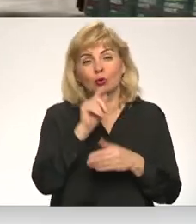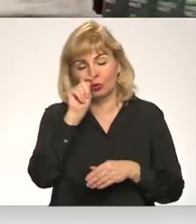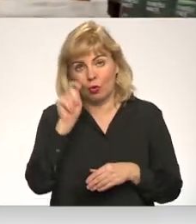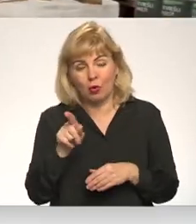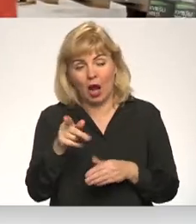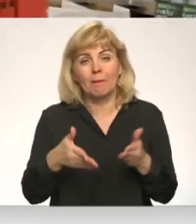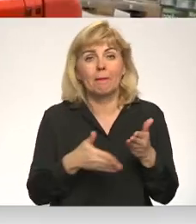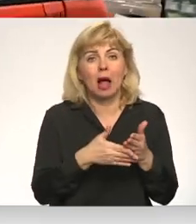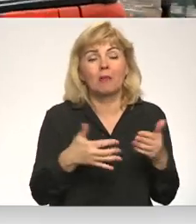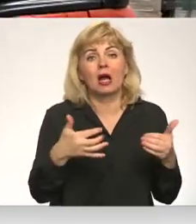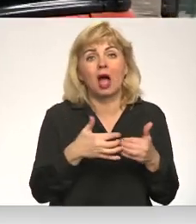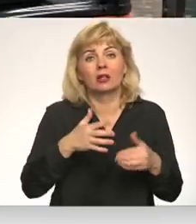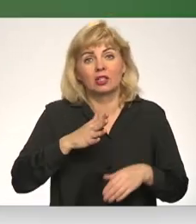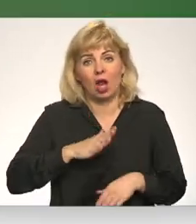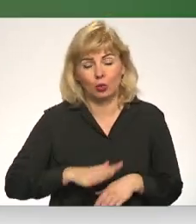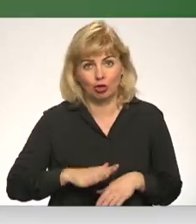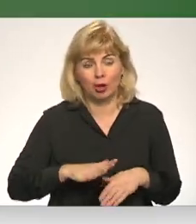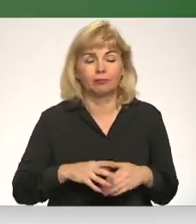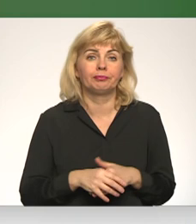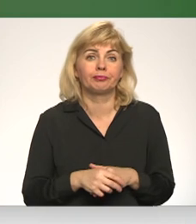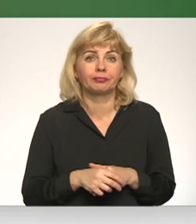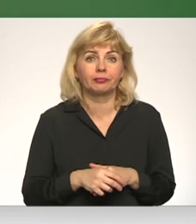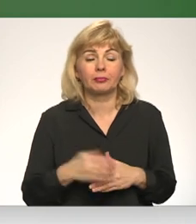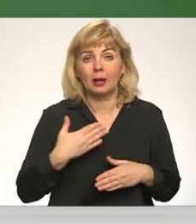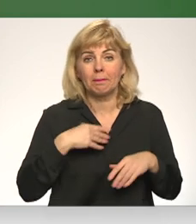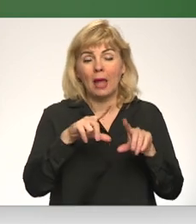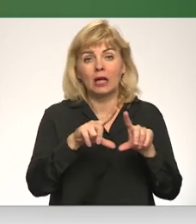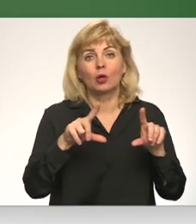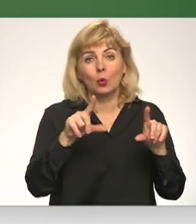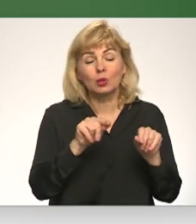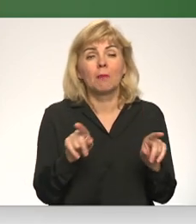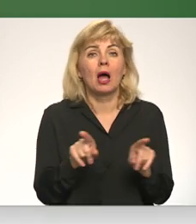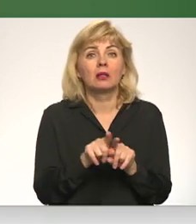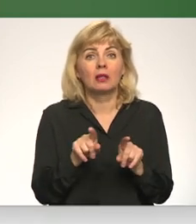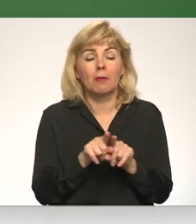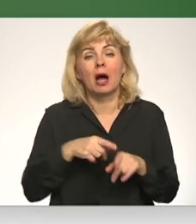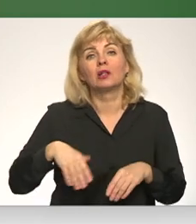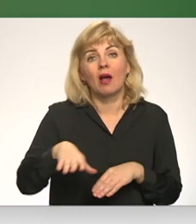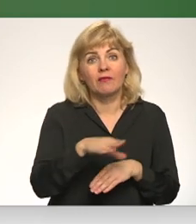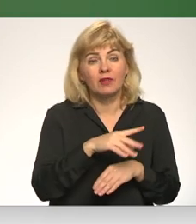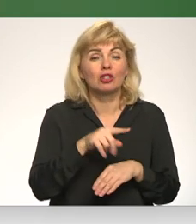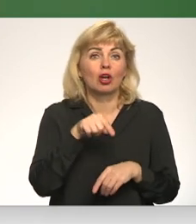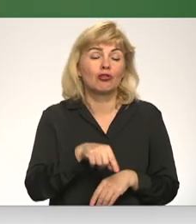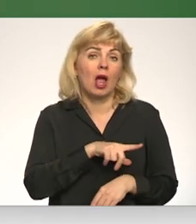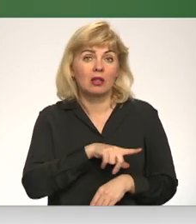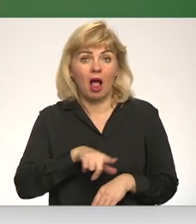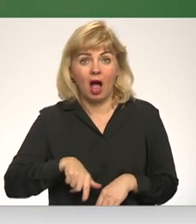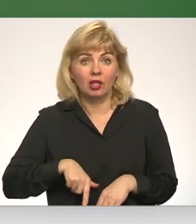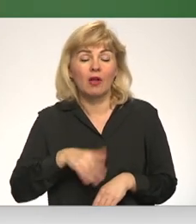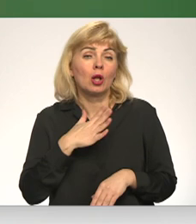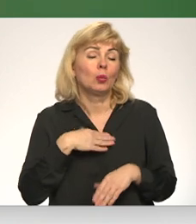palīdzētu karā cietušajiem. Mēs kā uzņēmums, tāpat kā visi šeit Latvijā,